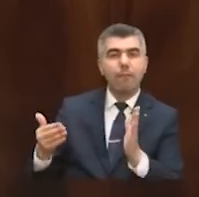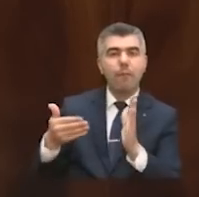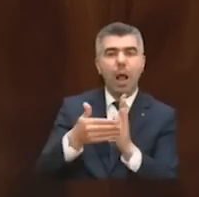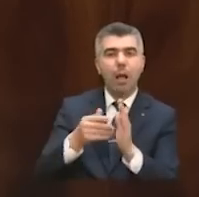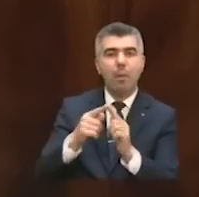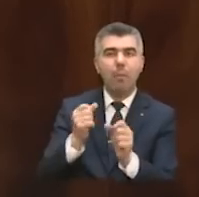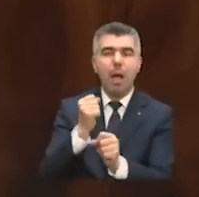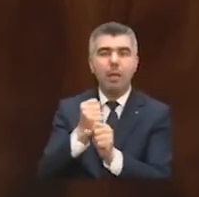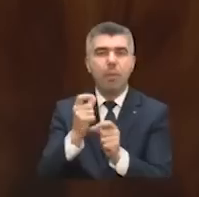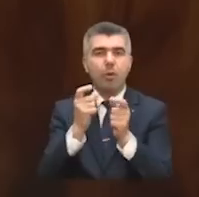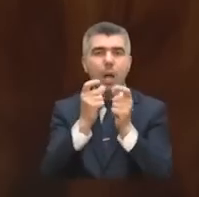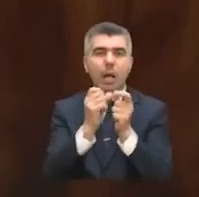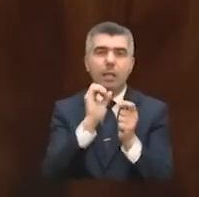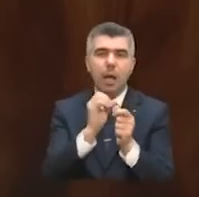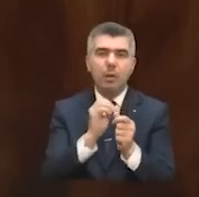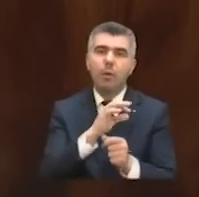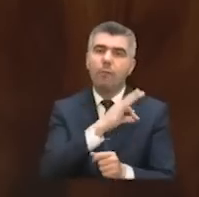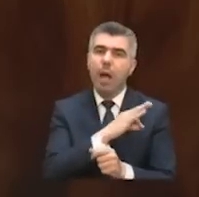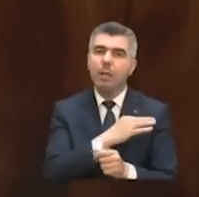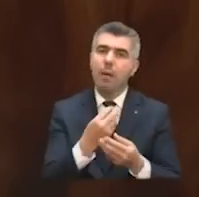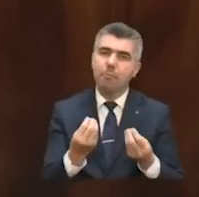الشغل مع المقاوله، والمقاوله حتى هي غادي تستافد.